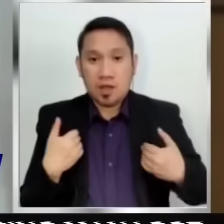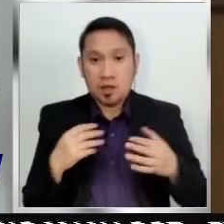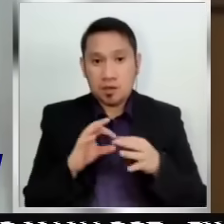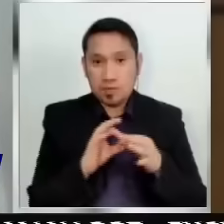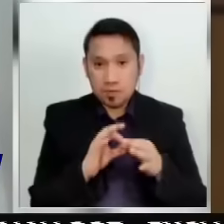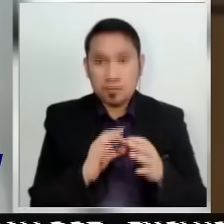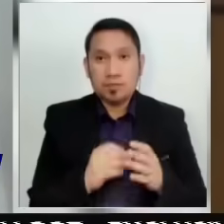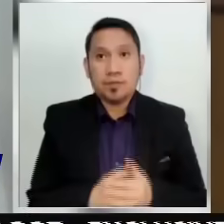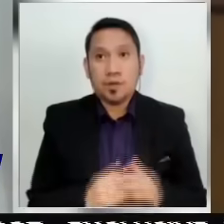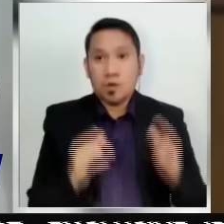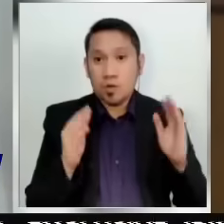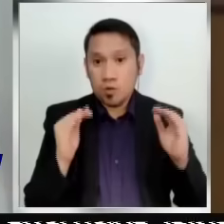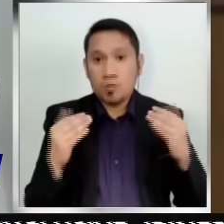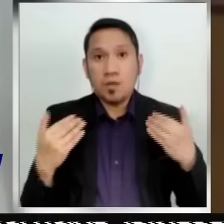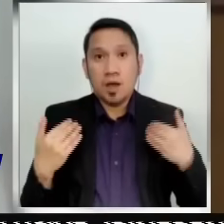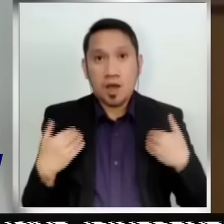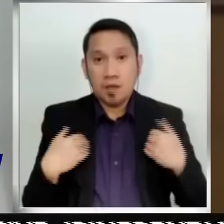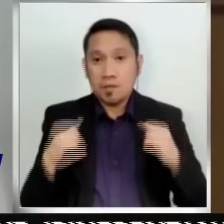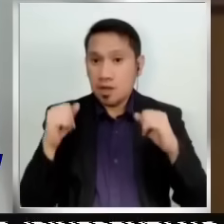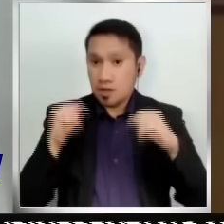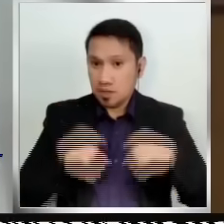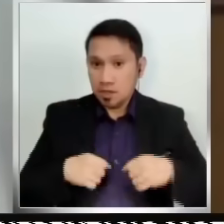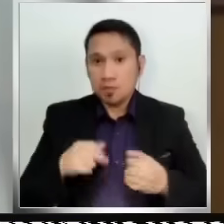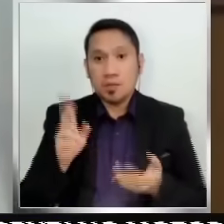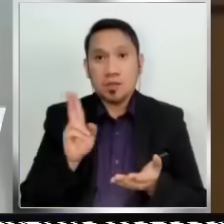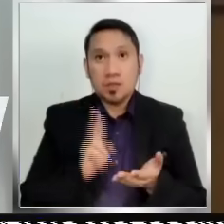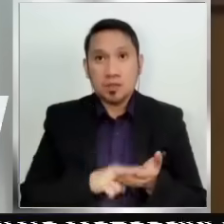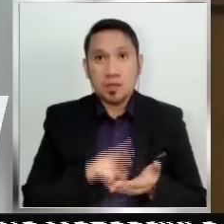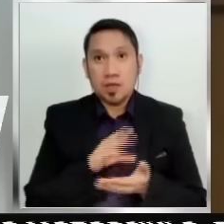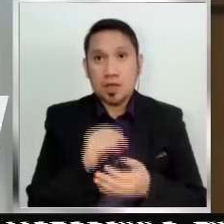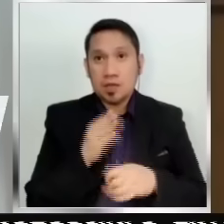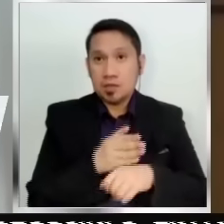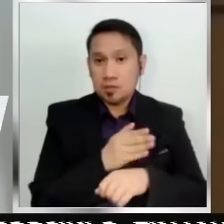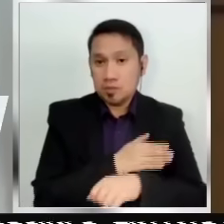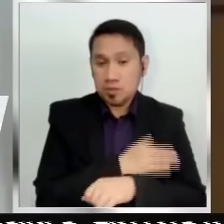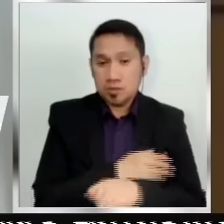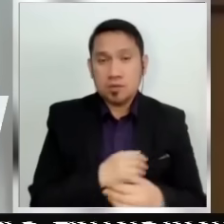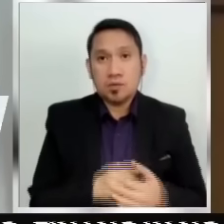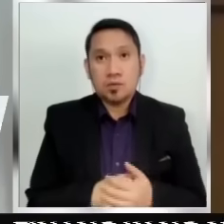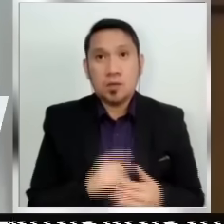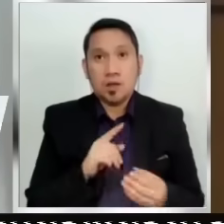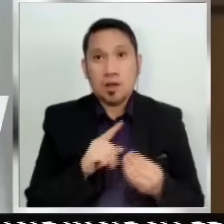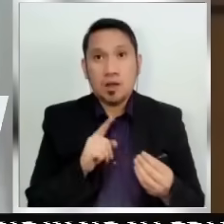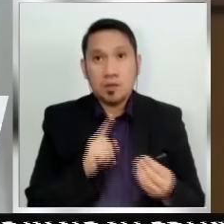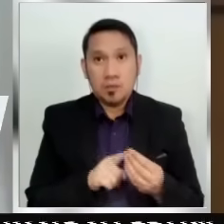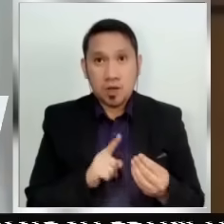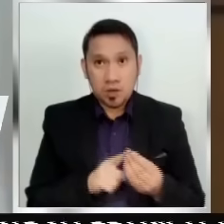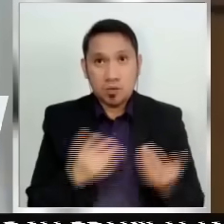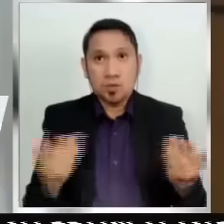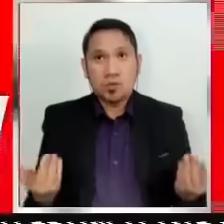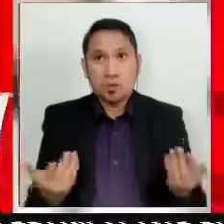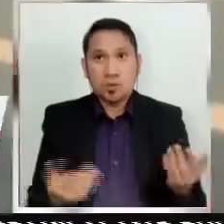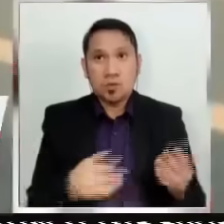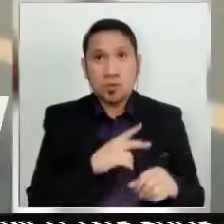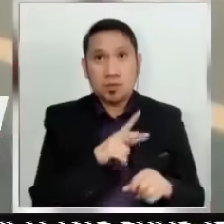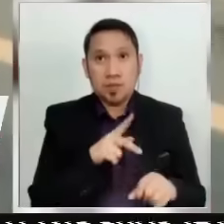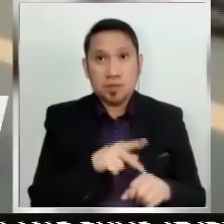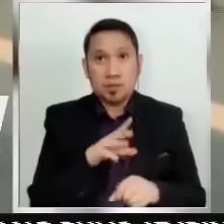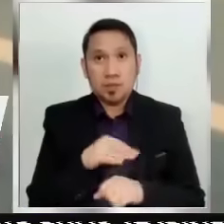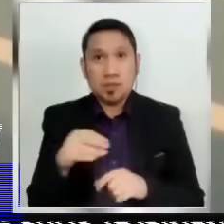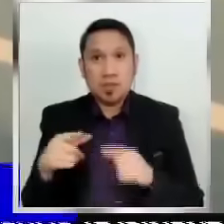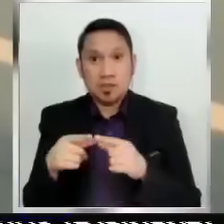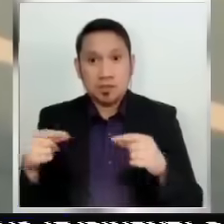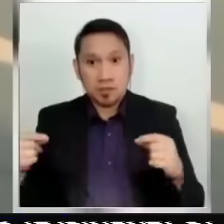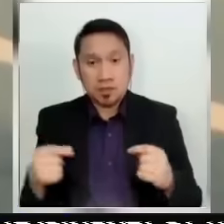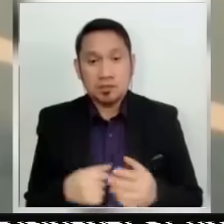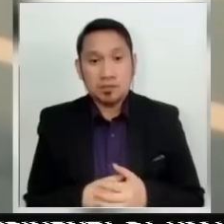I am optimistic on the progress of the way forward on the reciprocal access agreement between Japan and the Philippines. Matapos ang